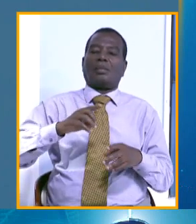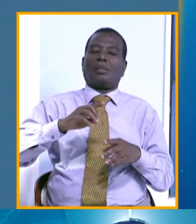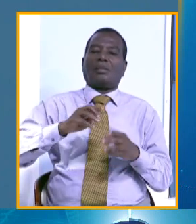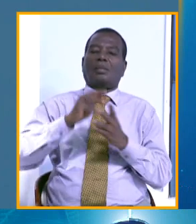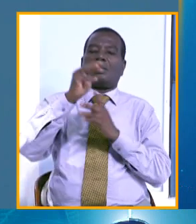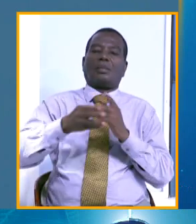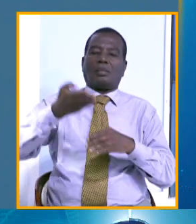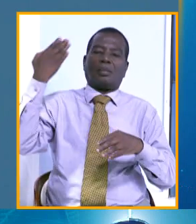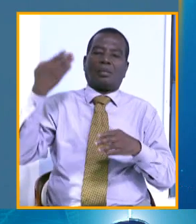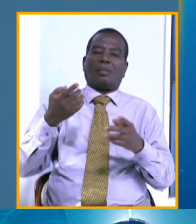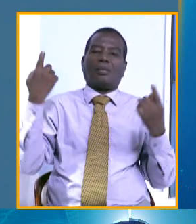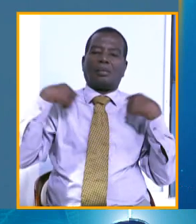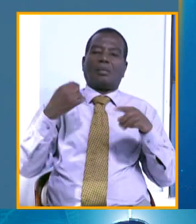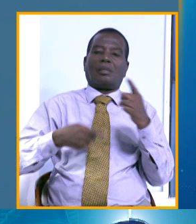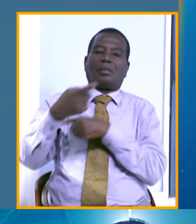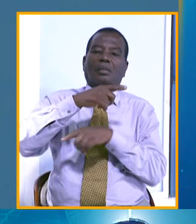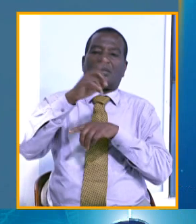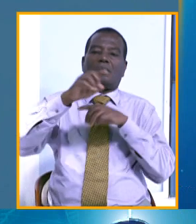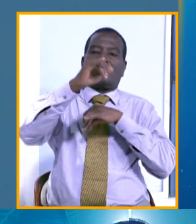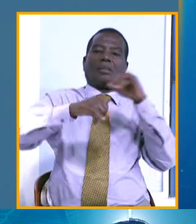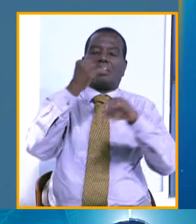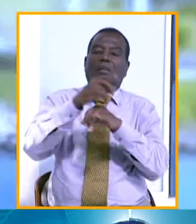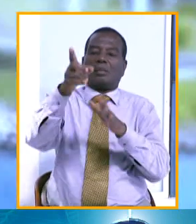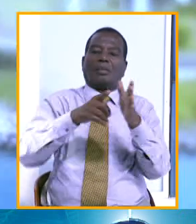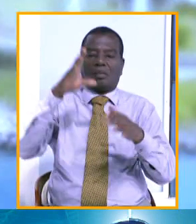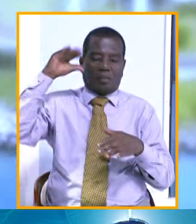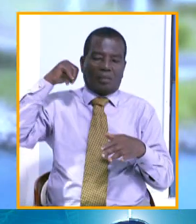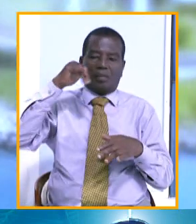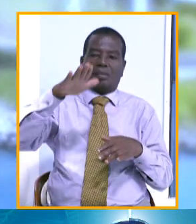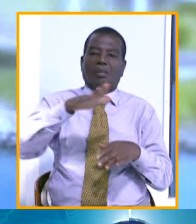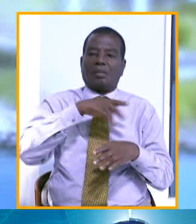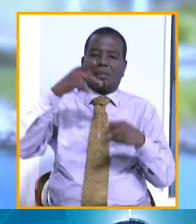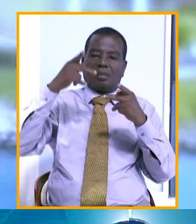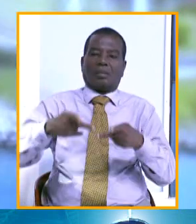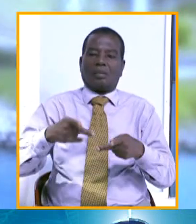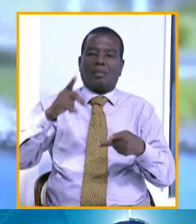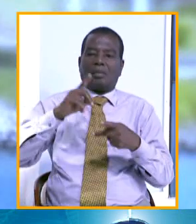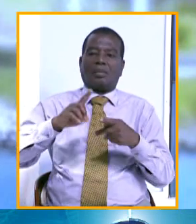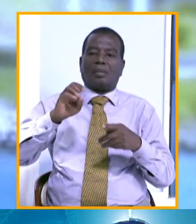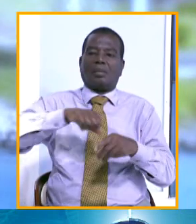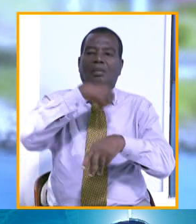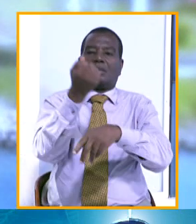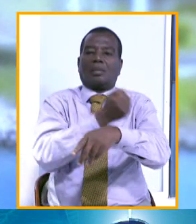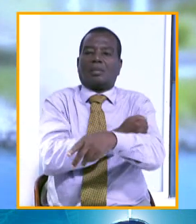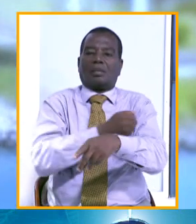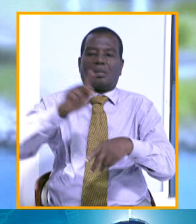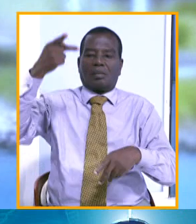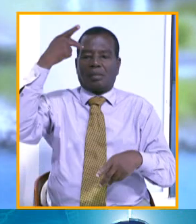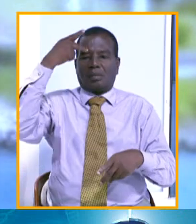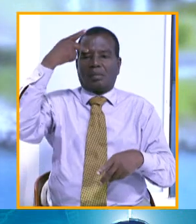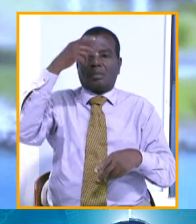Journée internationale des droits de la femme, événement en présence bien sûr des autorités